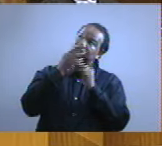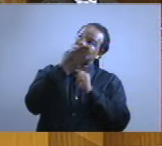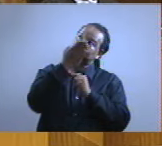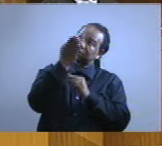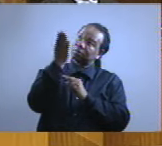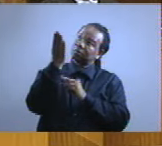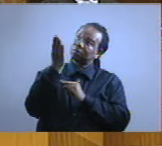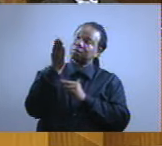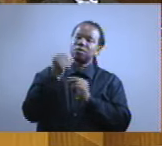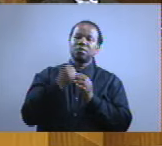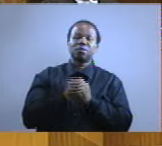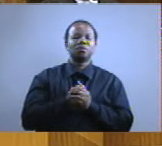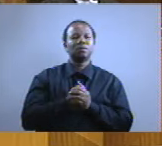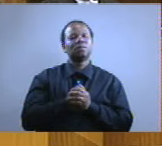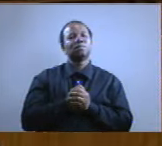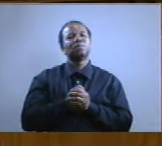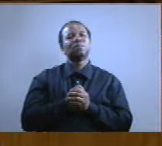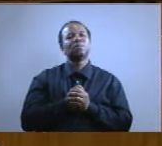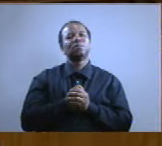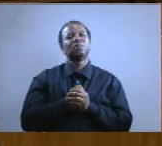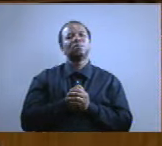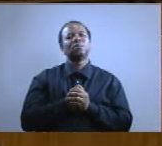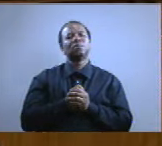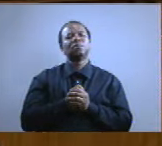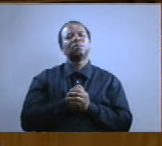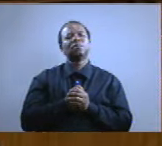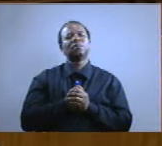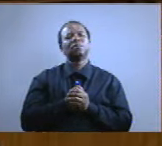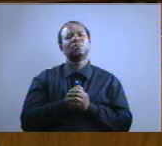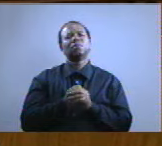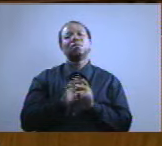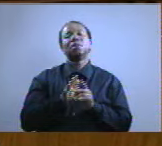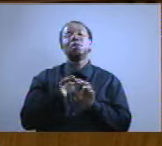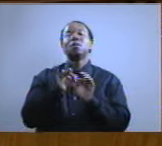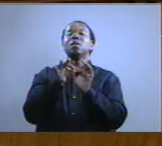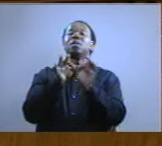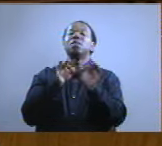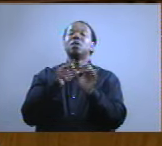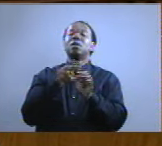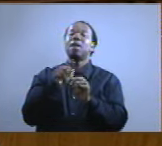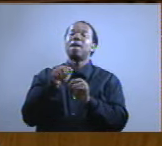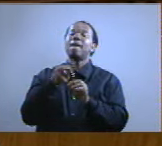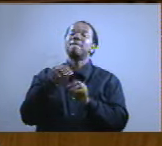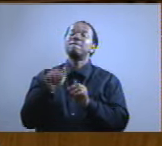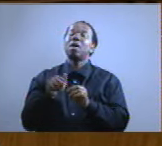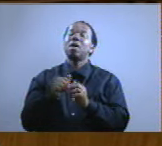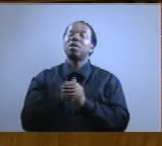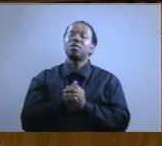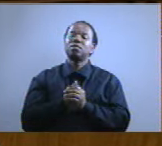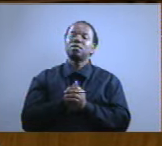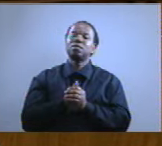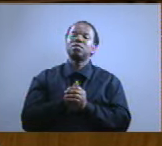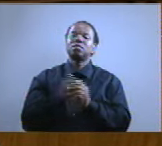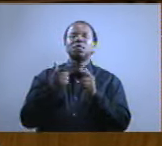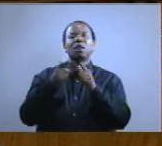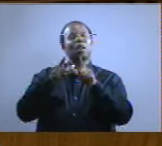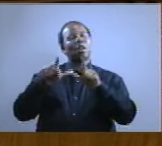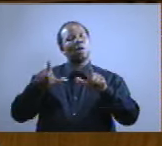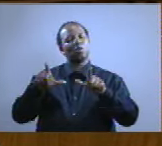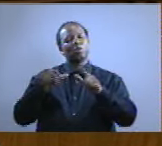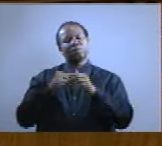Een nama en een kooi groet gay mire. Dat sê ek groet nou